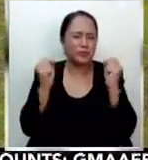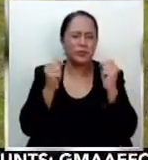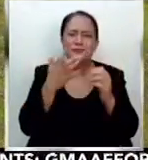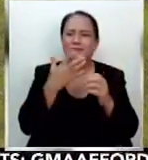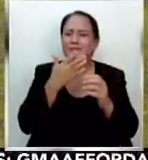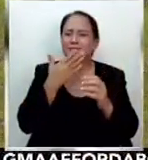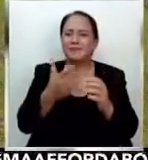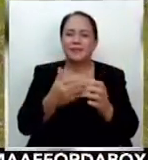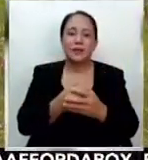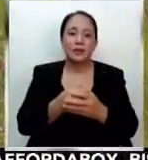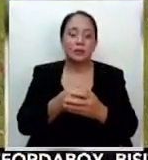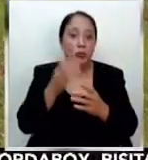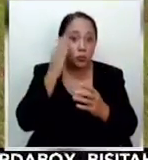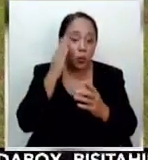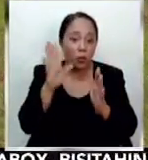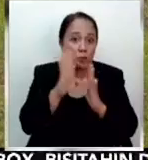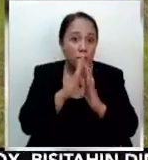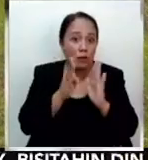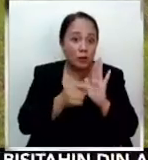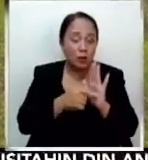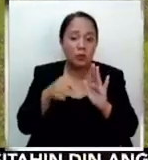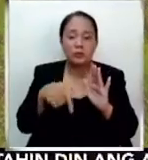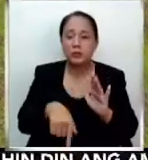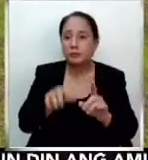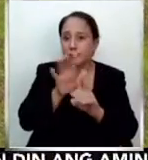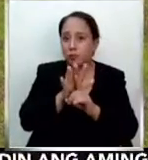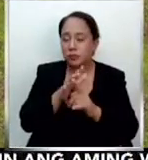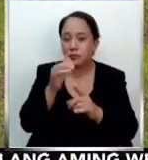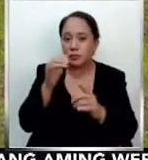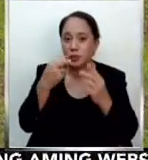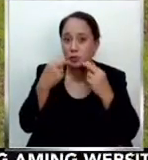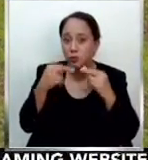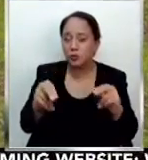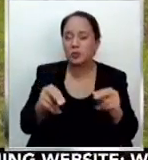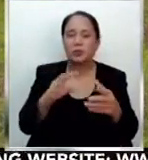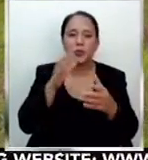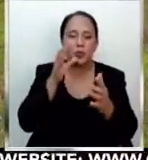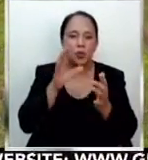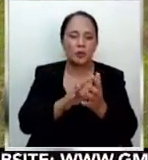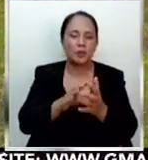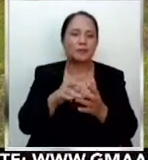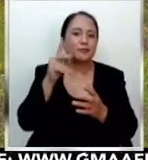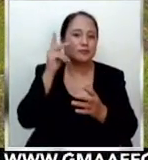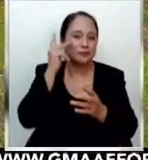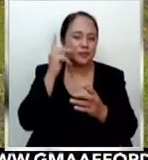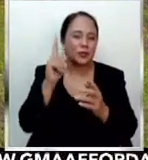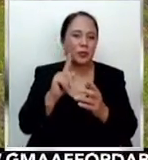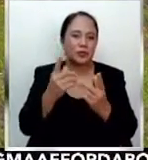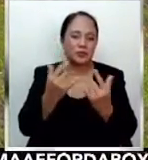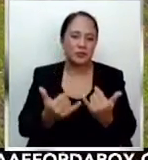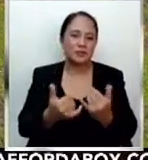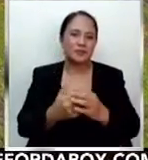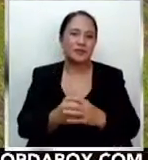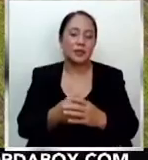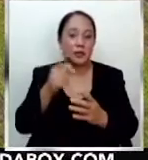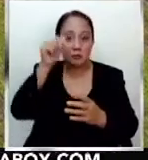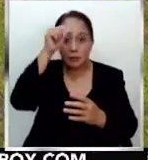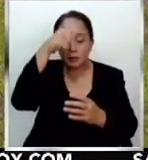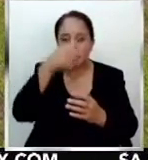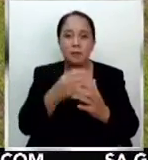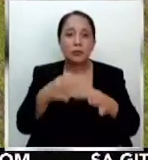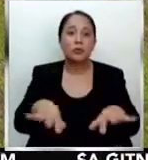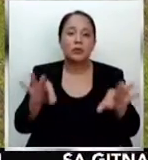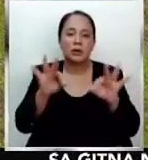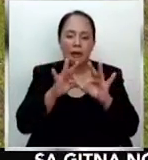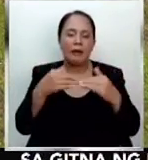Samantala, para malaman ang trivia sa likod ng viral na balita, ito'y comment lang. Hashtag Kuya Kim, ano na? Laging tandaan,